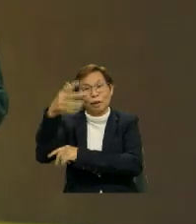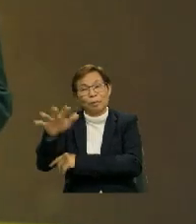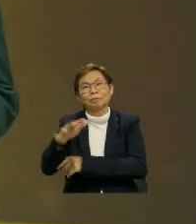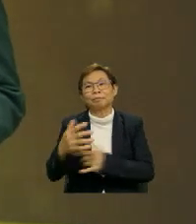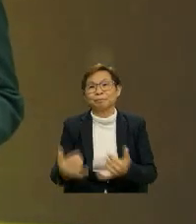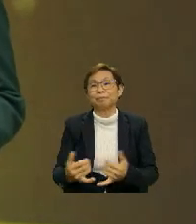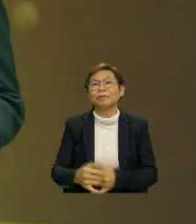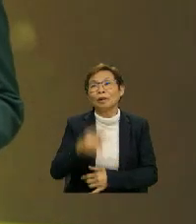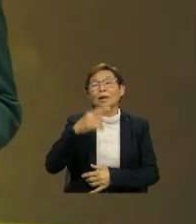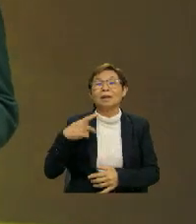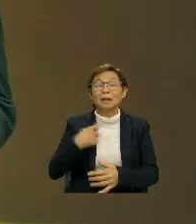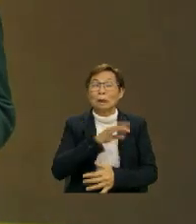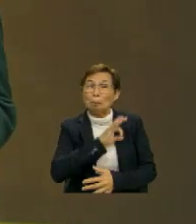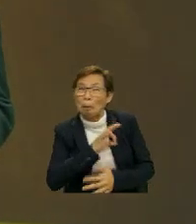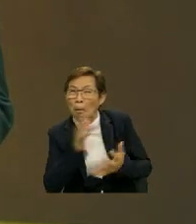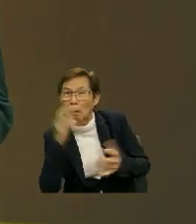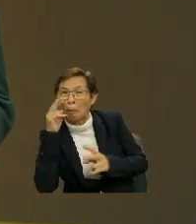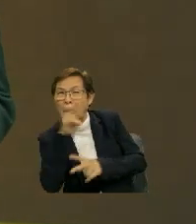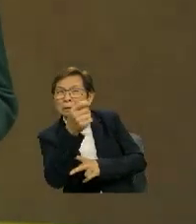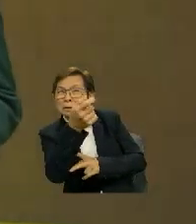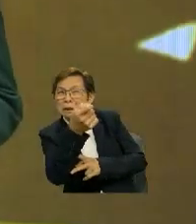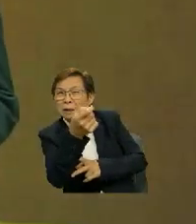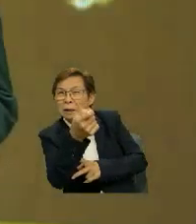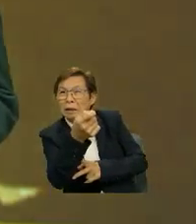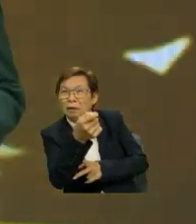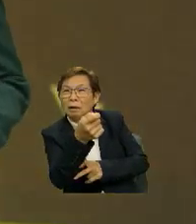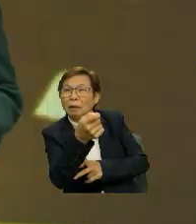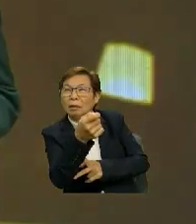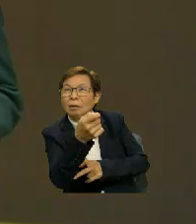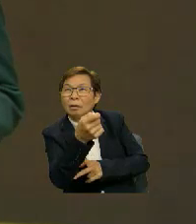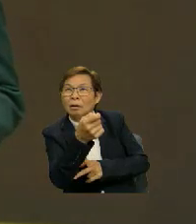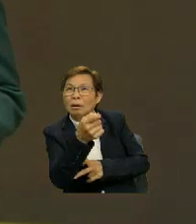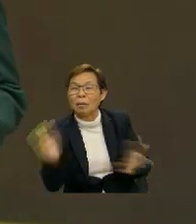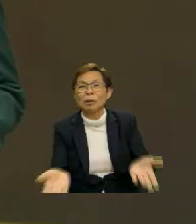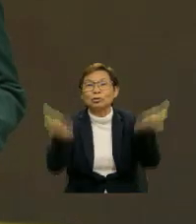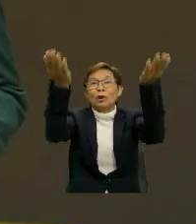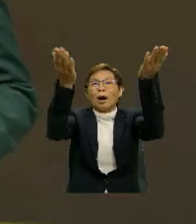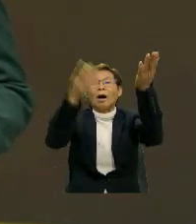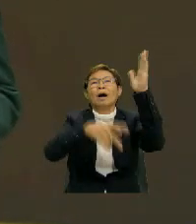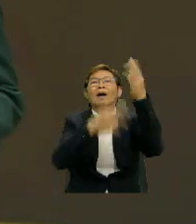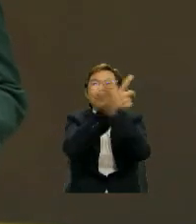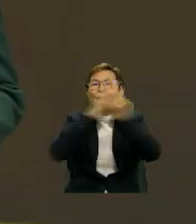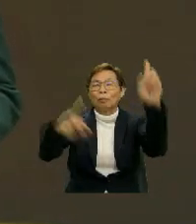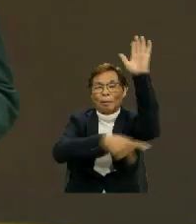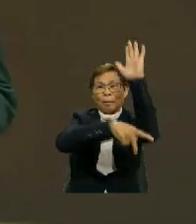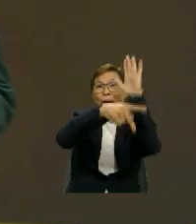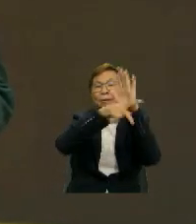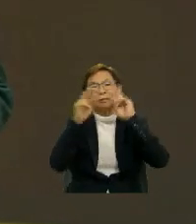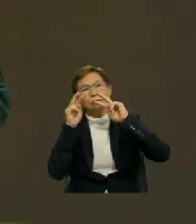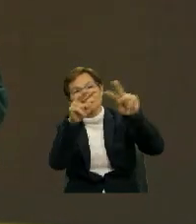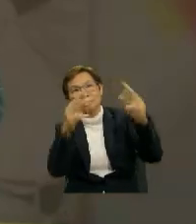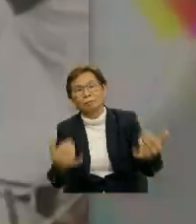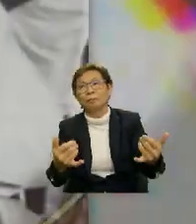ke-15 kali ini. Baik, kita ingin menyaksikan sedikit clipping berkenaan dengan menjulang demokrasi berparlimen. Saksikan.